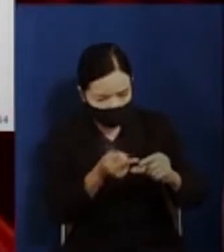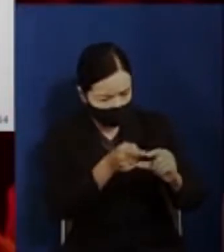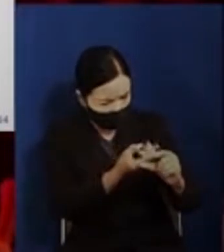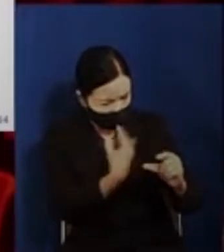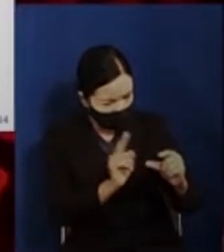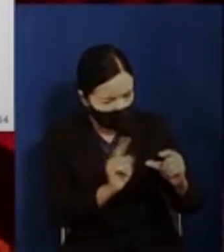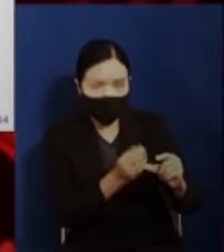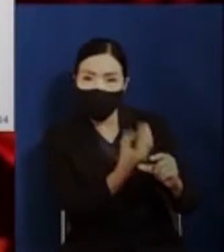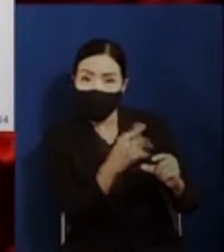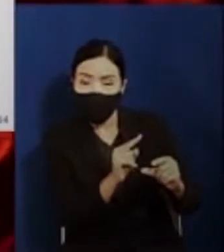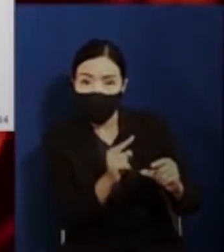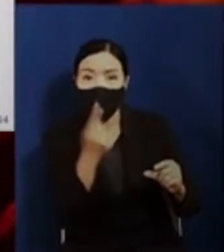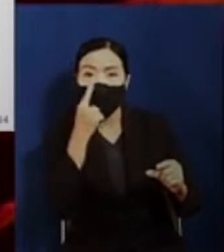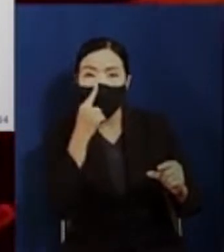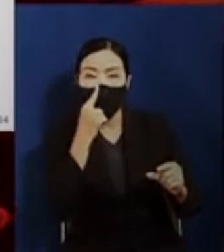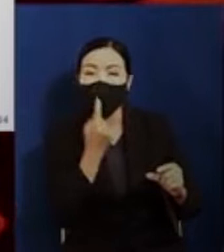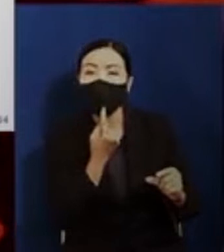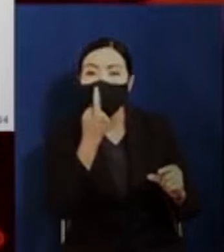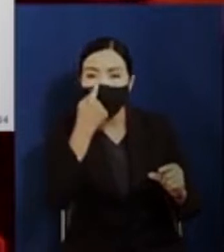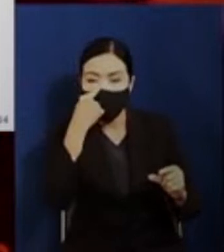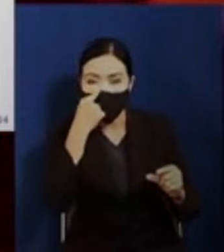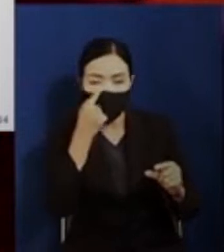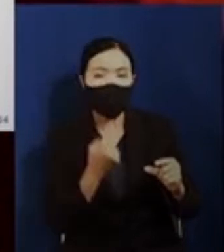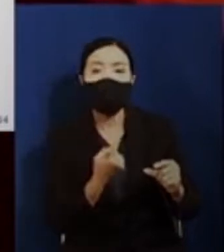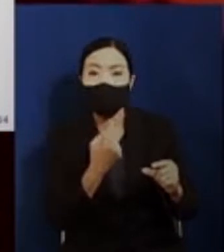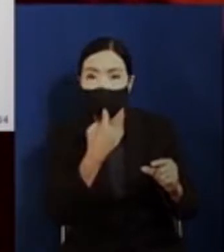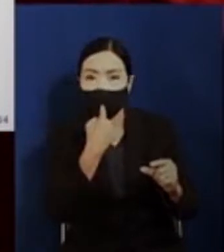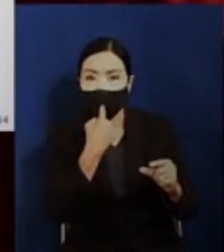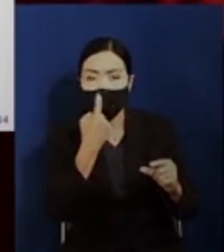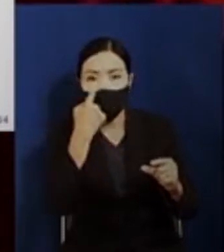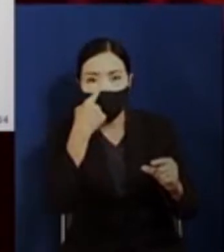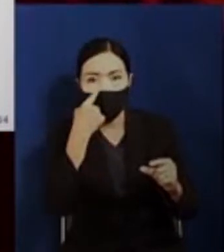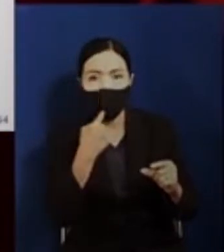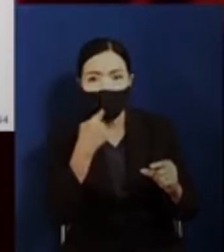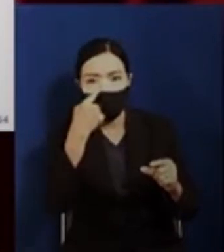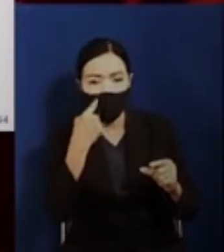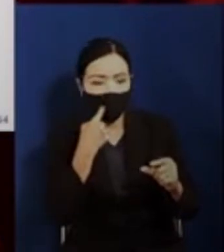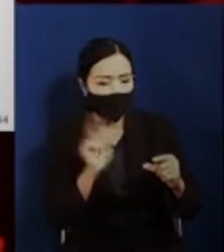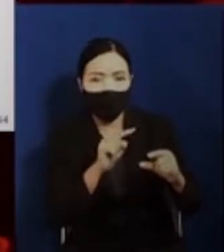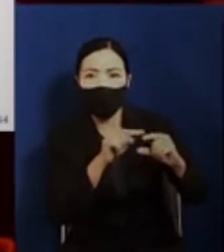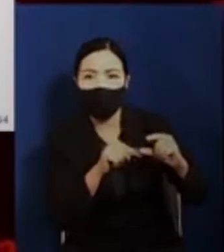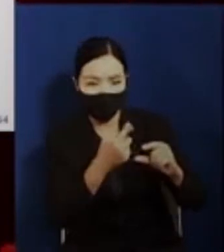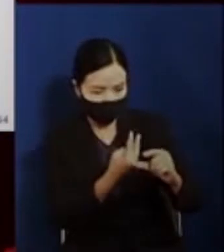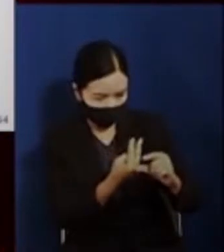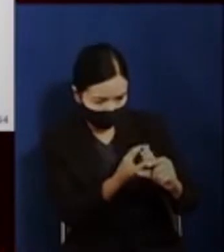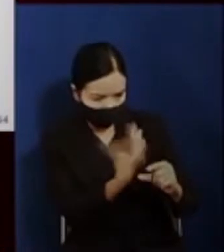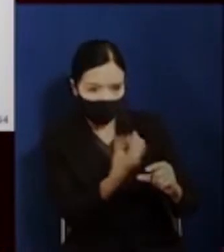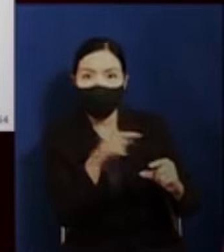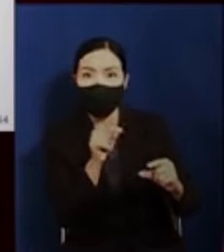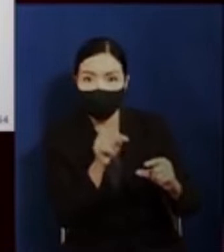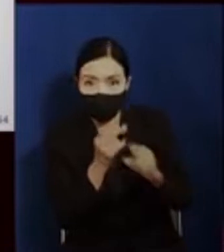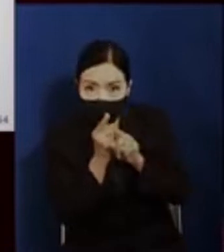ารถเก็บสิ่งส่งตรวจจากไหนมาตรวจนะครับซึ่งอันนี้ต้องมีรายละเอียดในการที่จะดูนะ